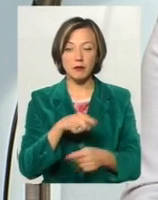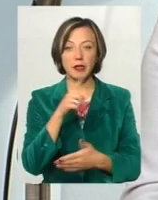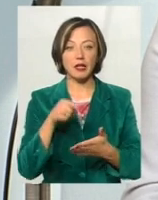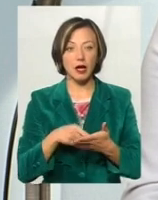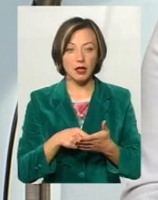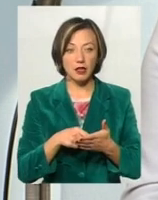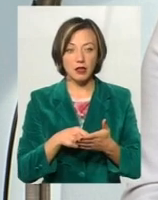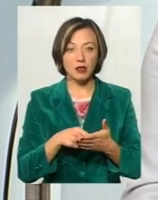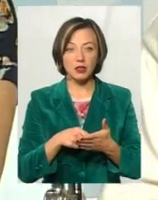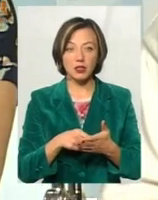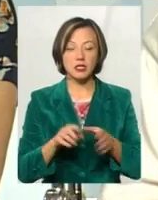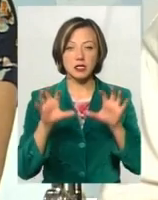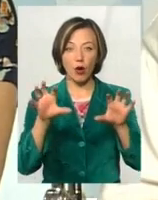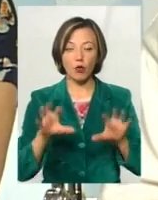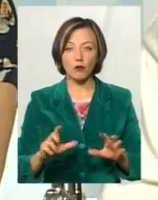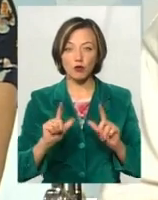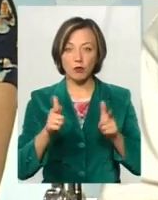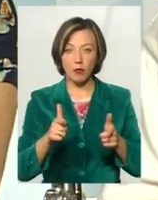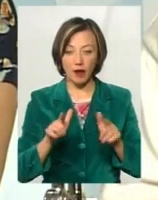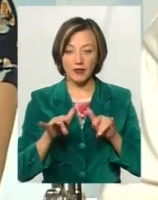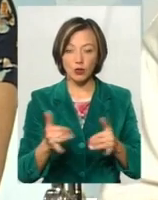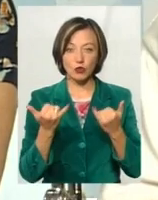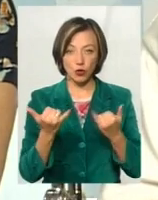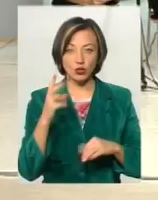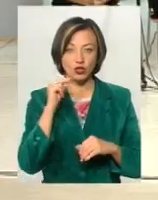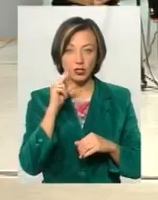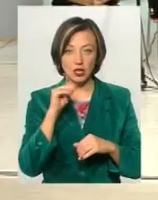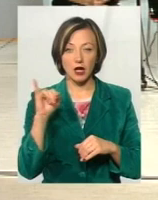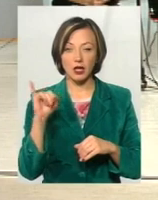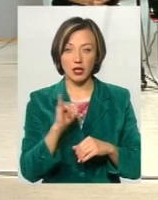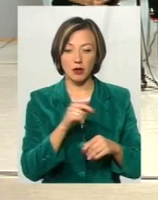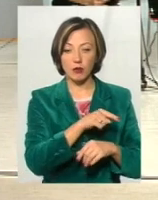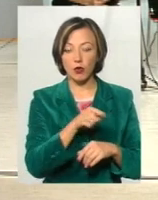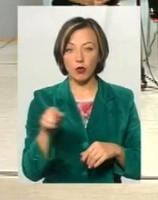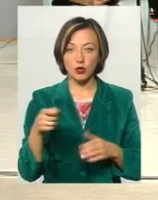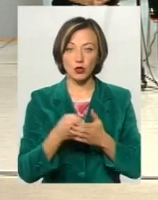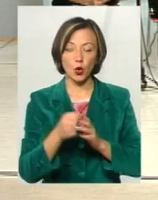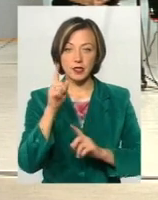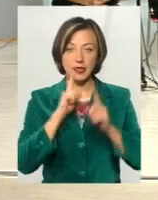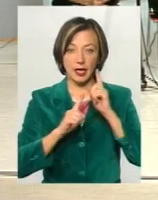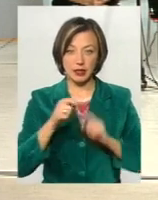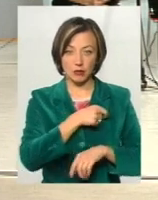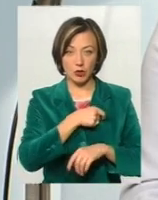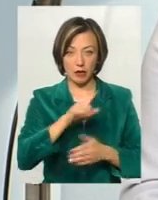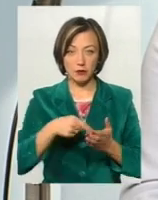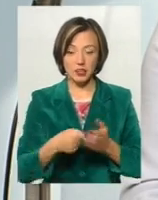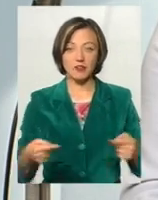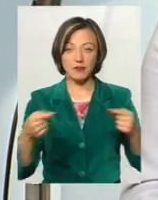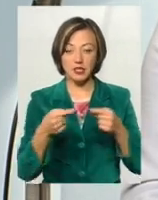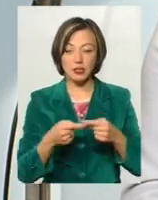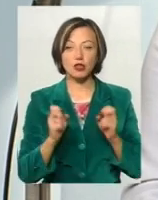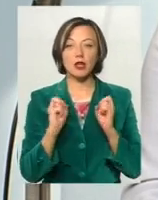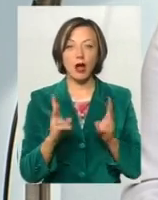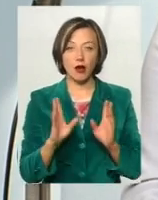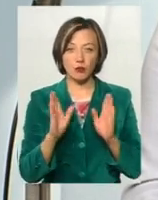питанням. Закон вступає в дію з сьогоднішнього числа і протягом до сесії дійсно визначити, яким